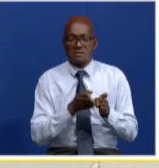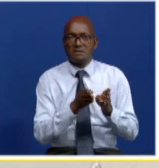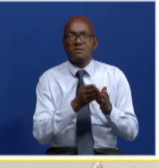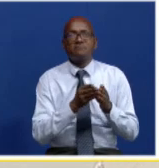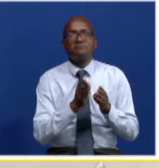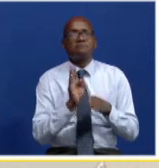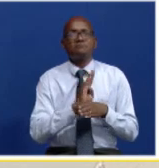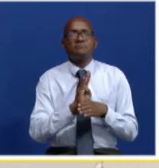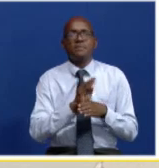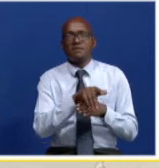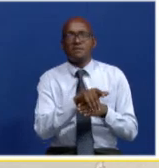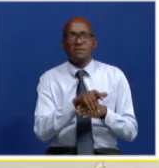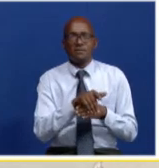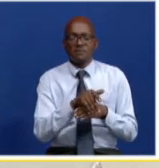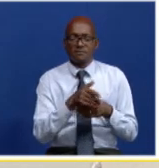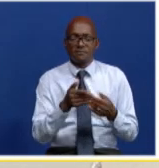busy